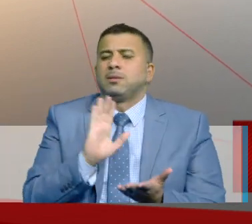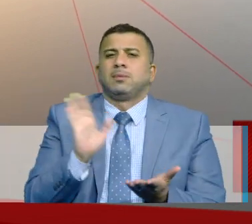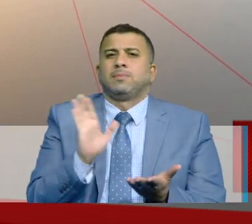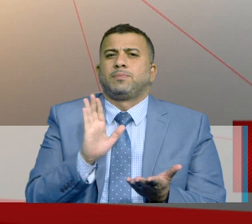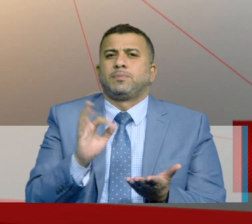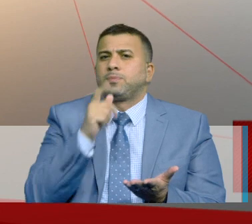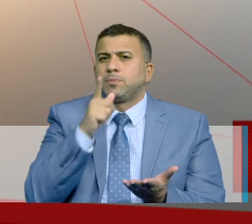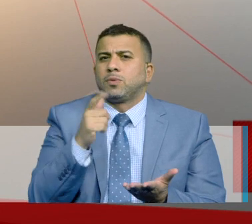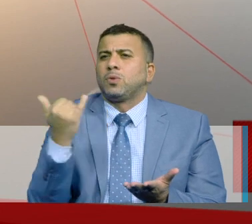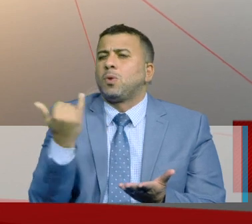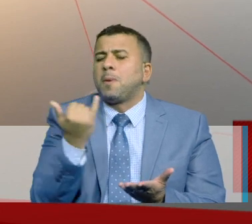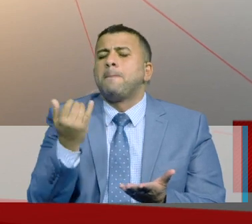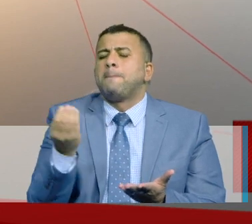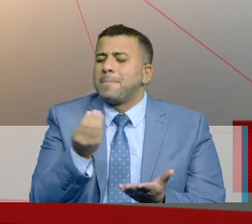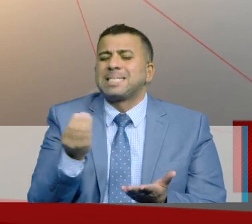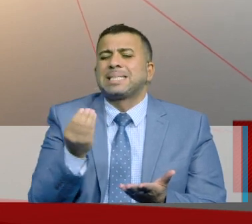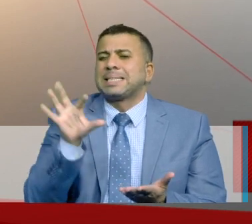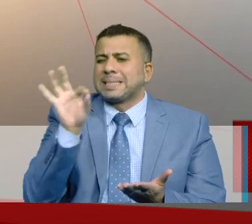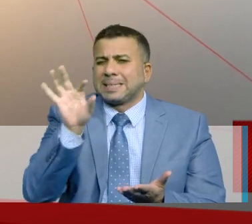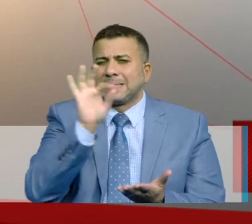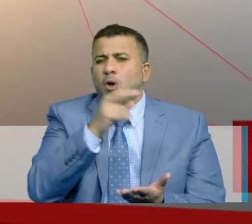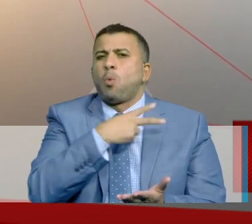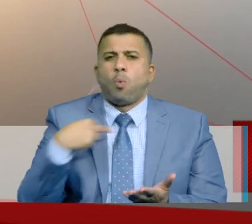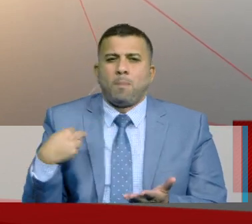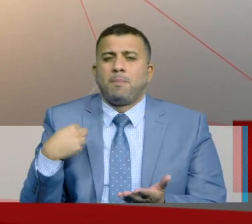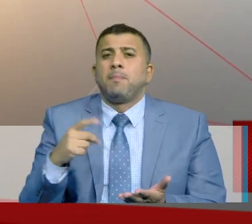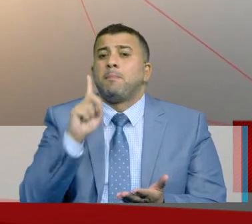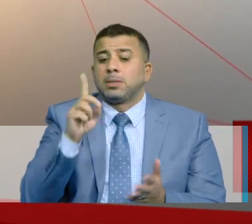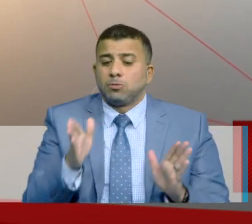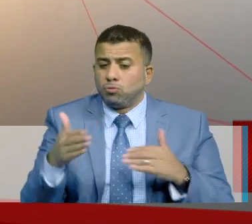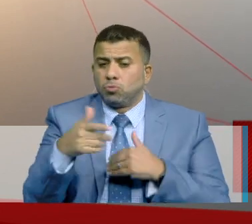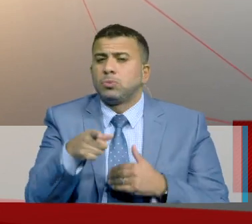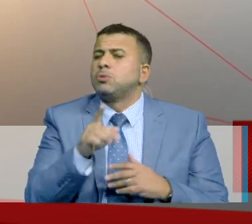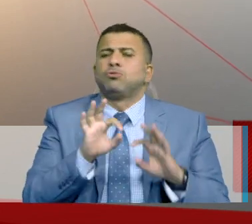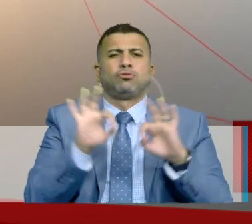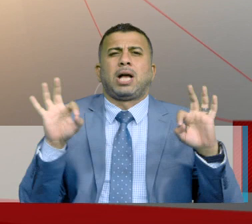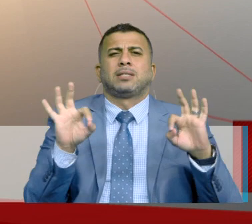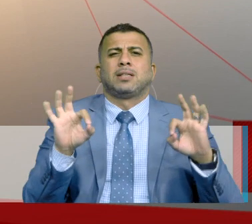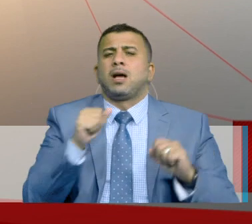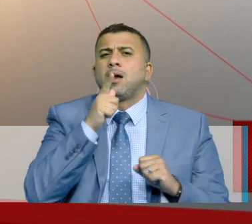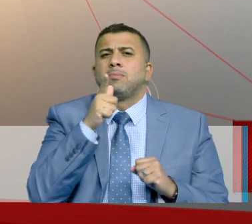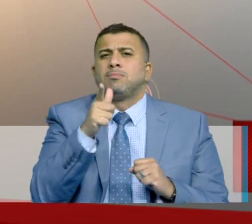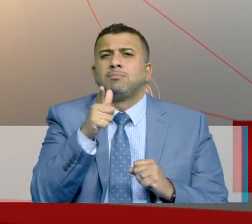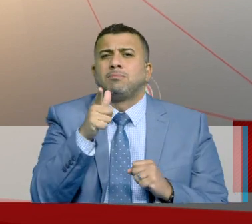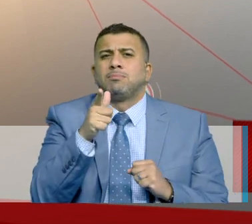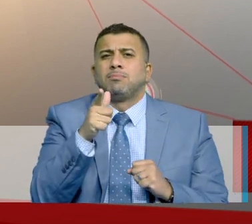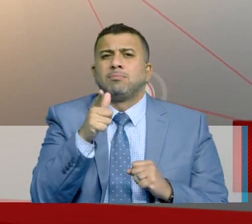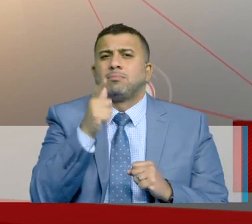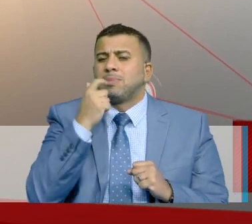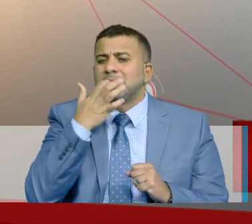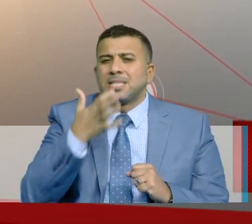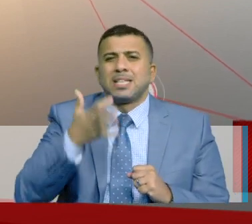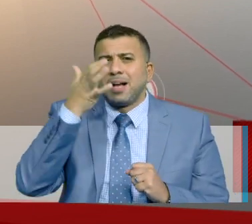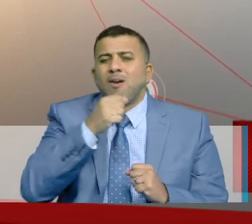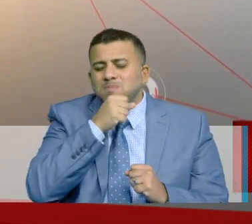الا في حالات ماسك لكن نحن عندنا كذلك يعني حالاتي يعني ما نقول كبار